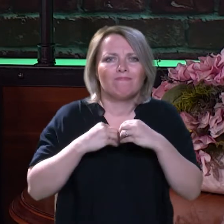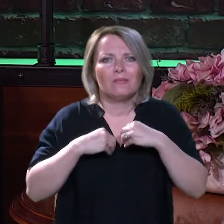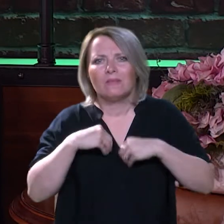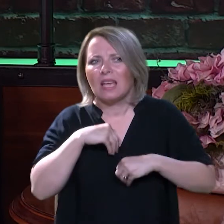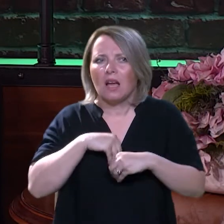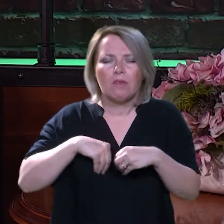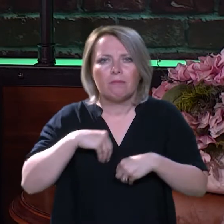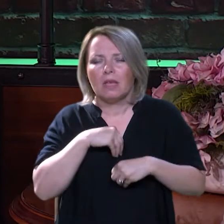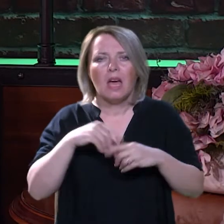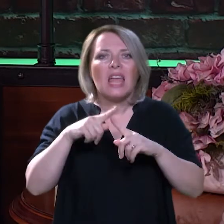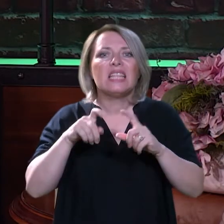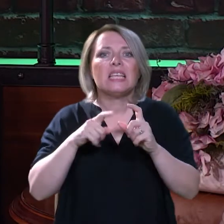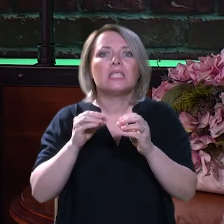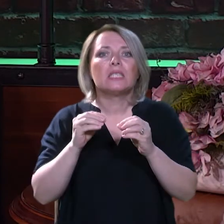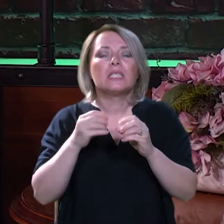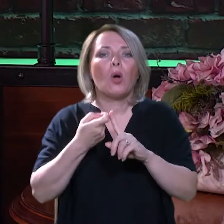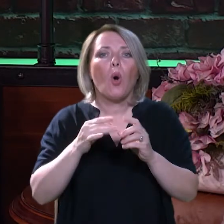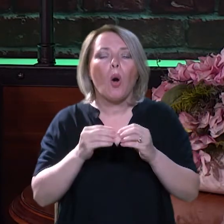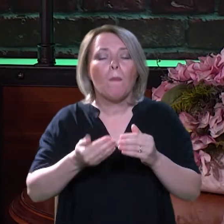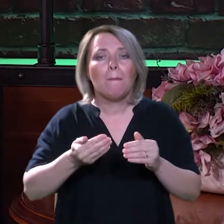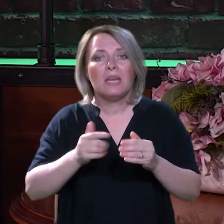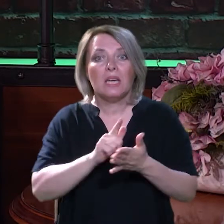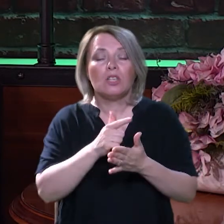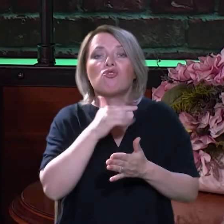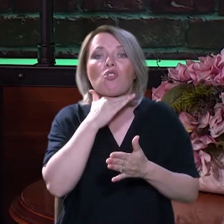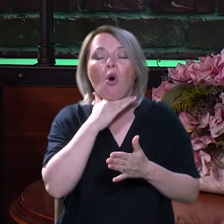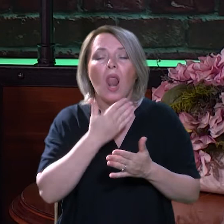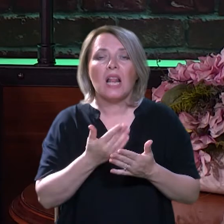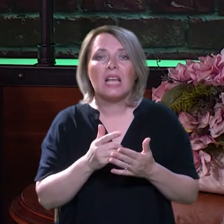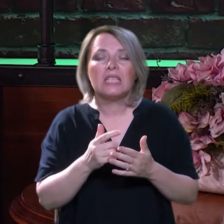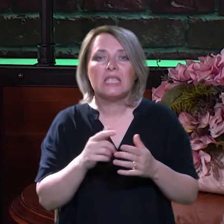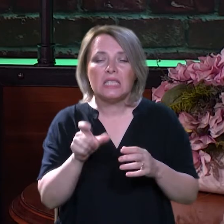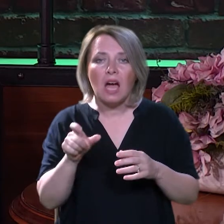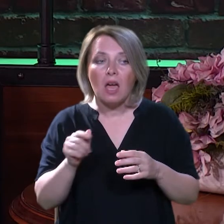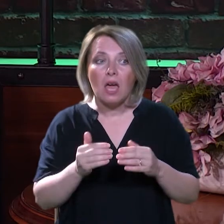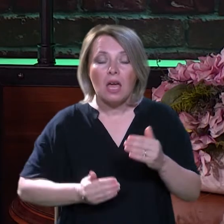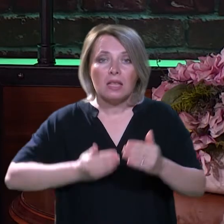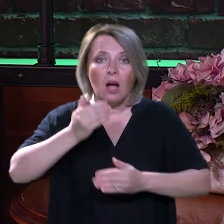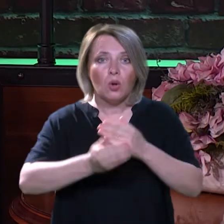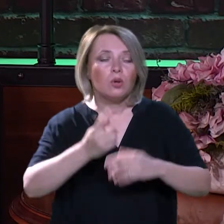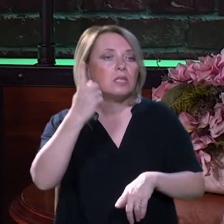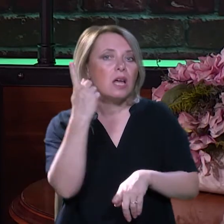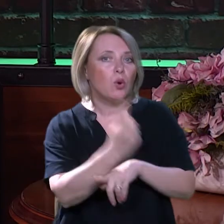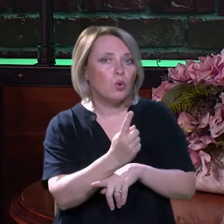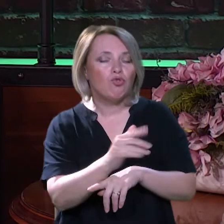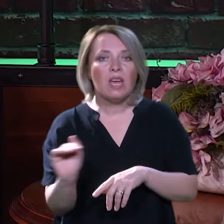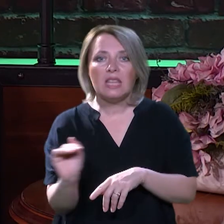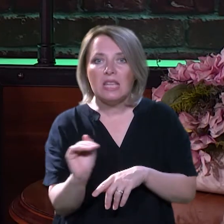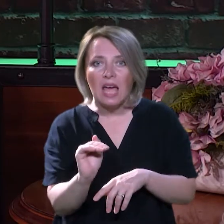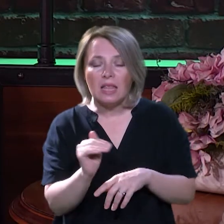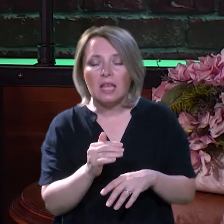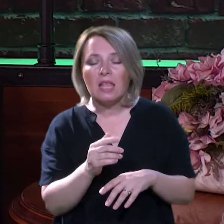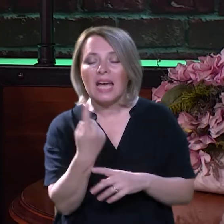neka koja se već javlja kod predškolaca i sl. I nakon toga se naručuje dijete na individualnu